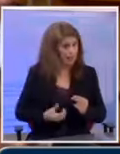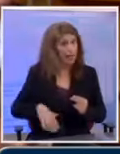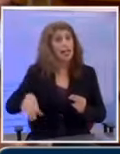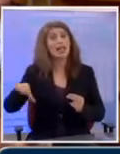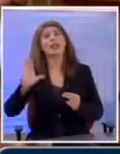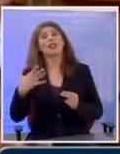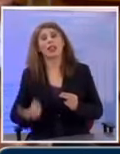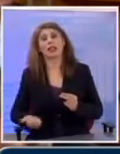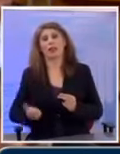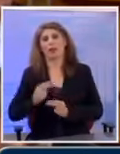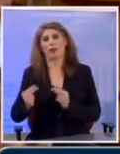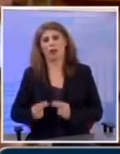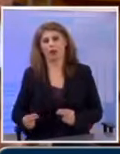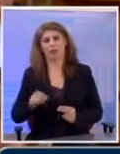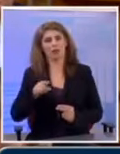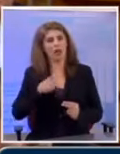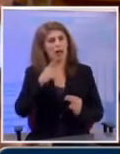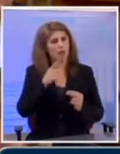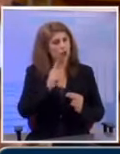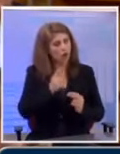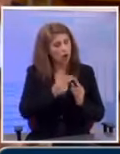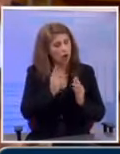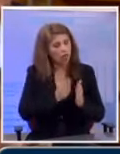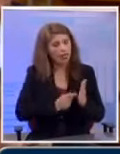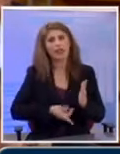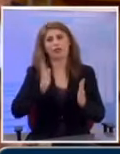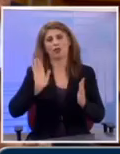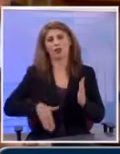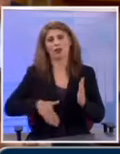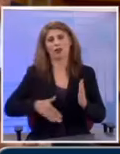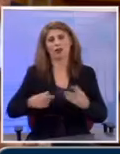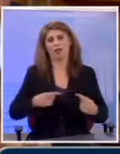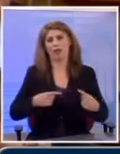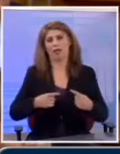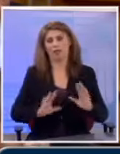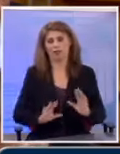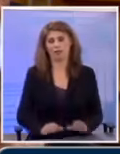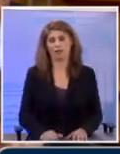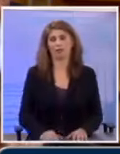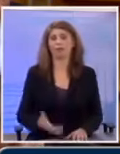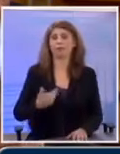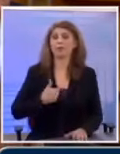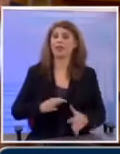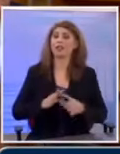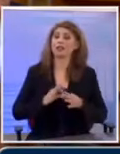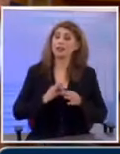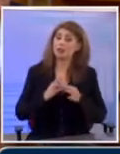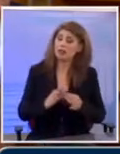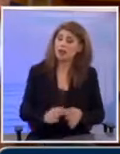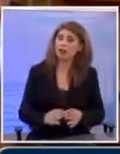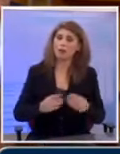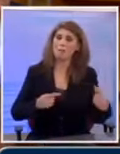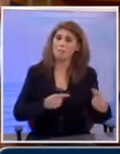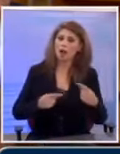αποτελέσματα θα κριθεί στο τέλος της μάχης. Διότι εμείς συνεχίζουμε να δίνουμε τη